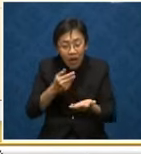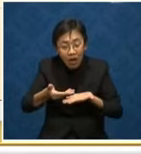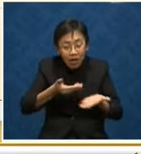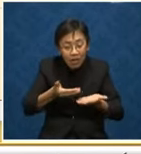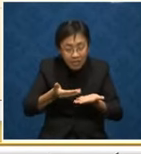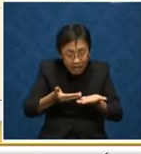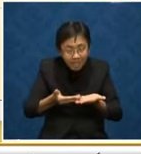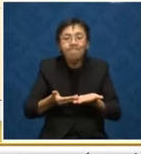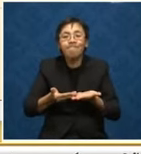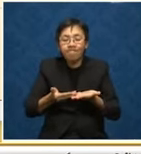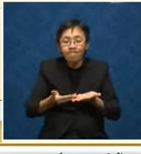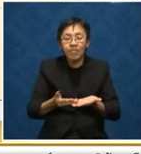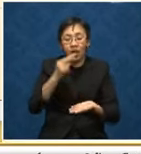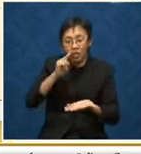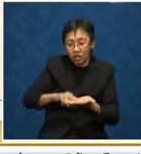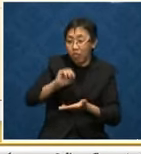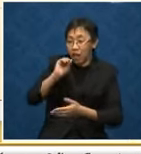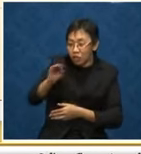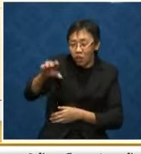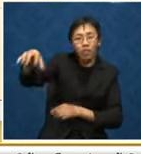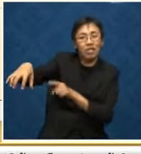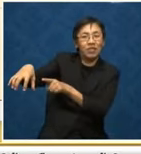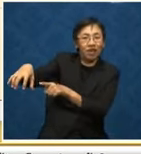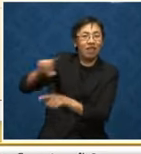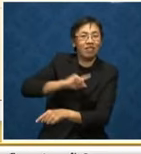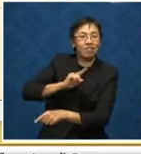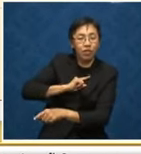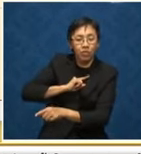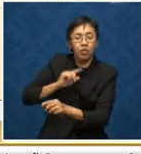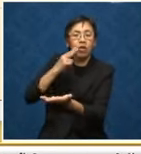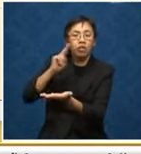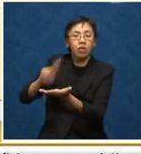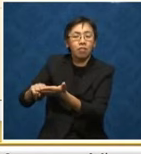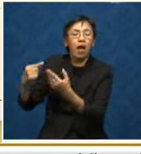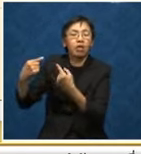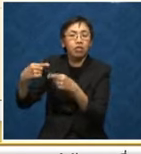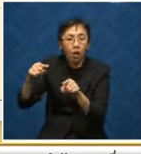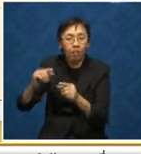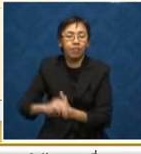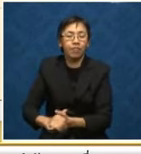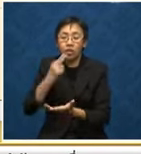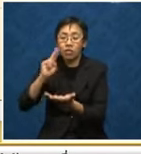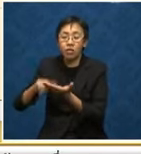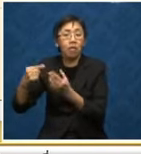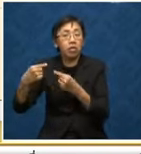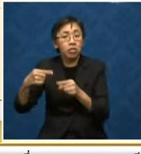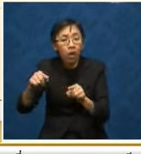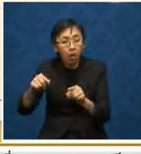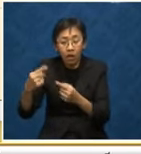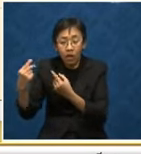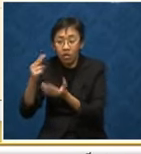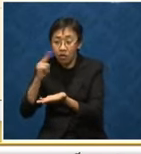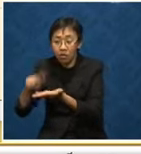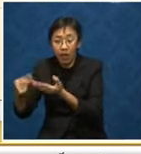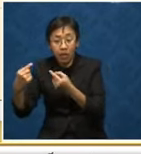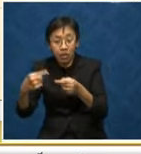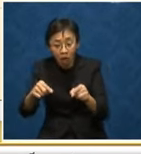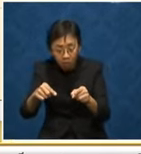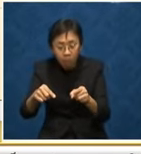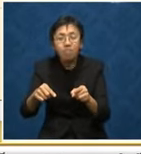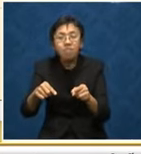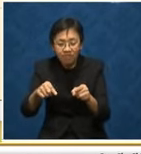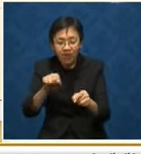โดยตรงที่หน่วยงานนั้นแล้วเขาก็จะตอบไปยังผู้หารือท่านจะได้แจ้งประชาชน